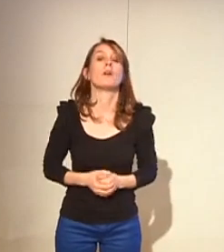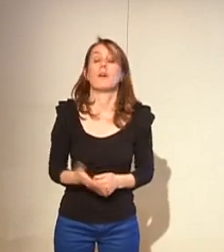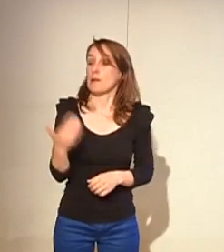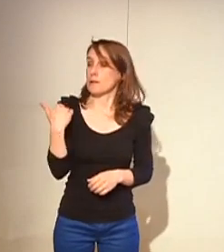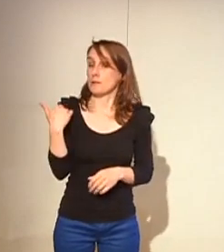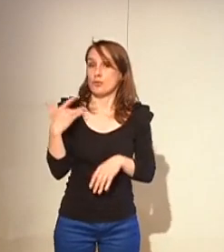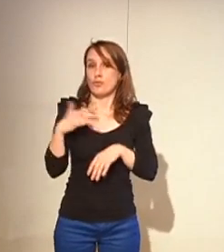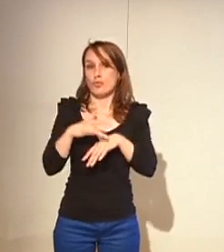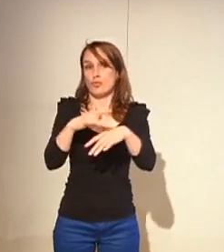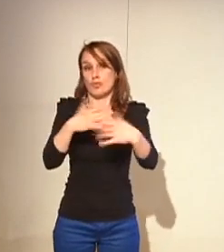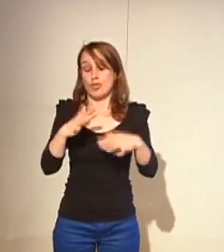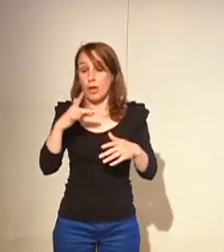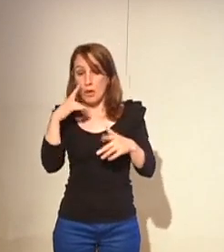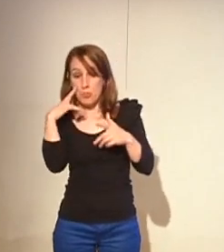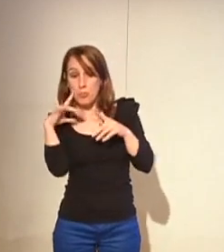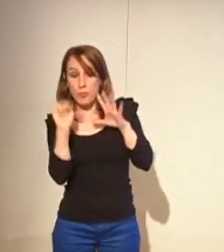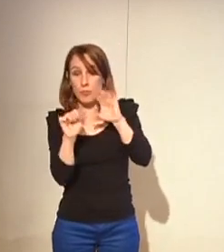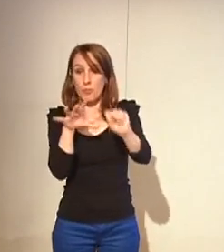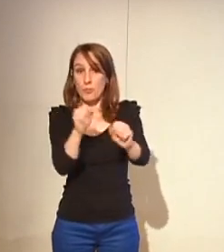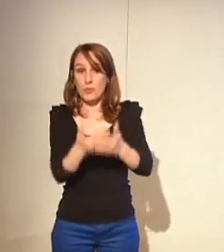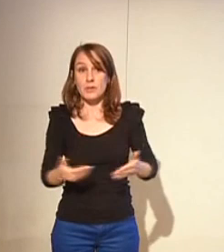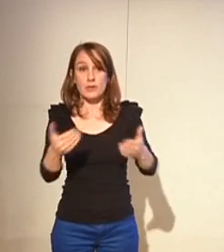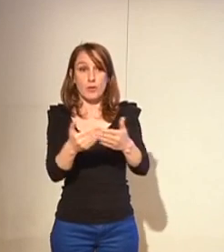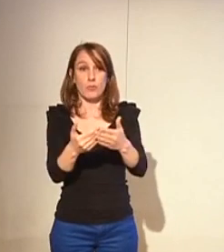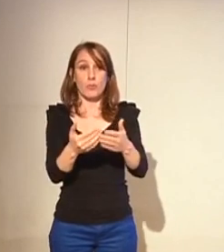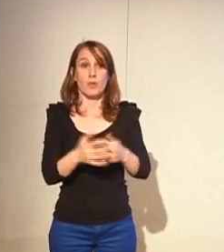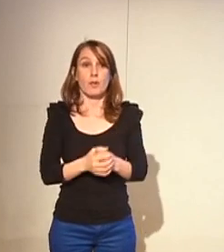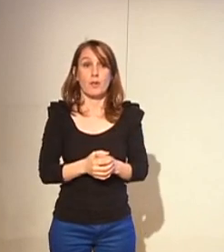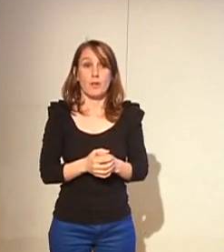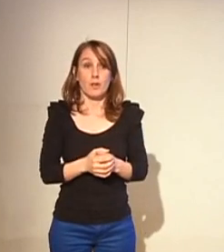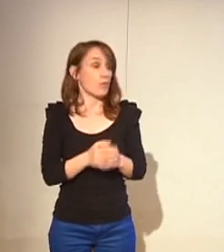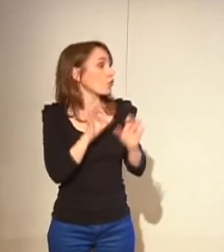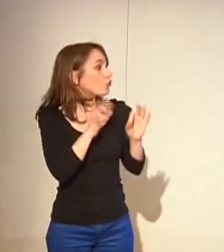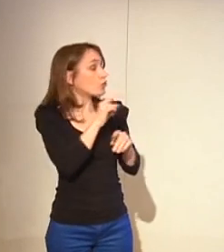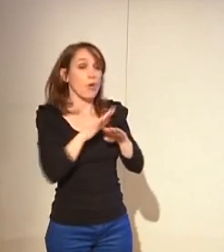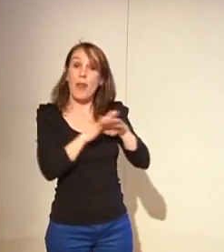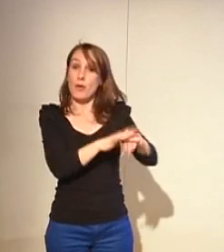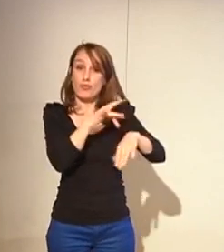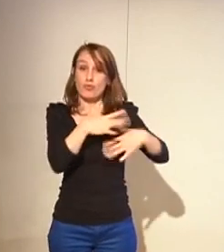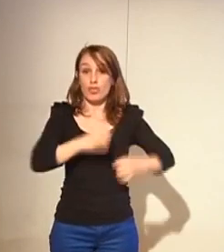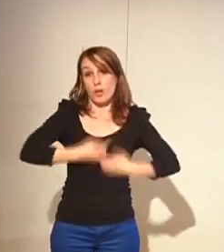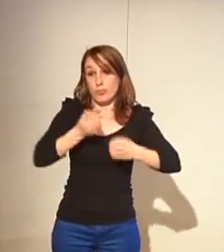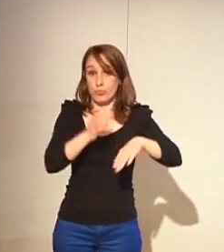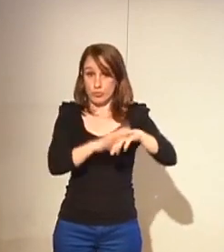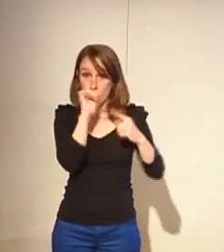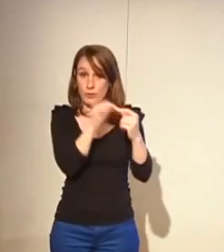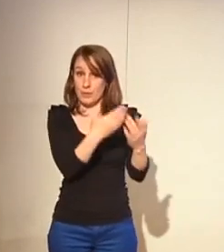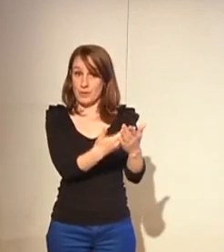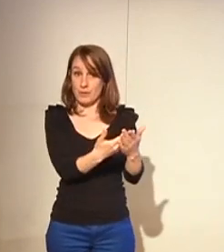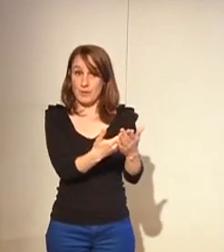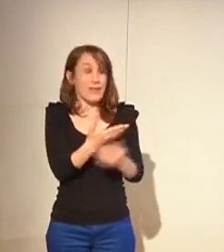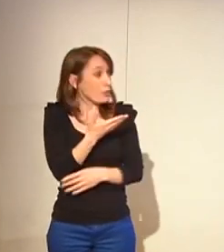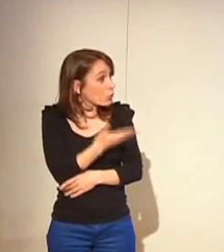de de le voir et votre sensibilité politique d'ailleurs a eu l'occasion de s'exprimer sur ces questionsl donc que cette